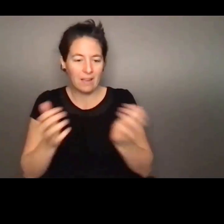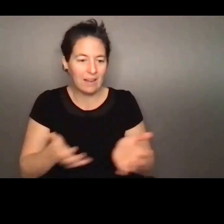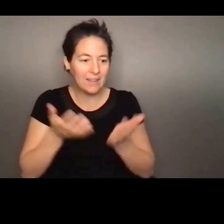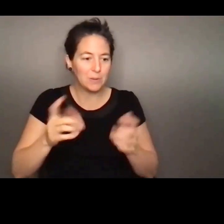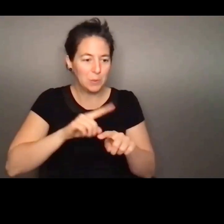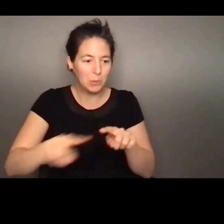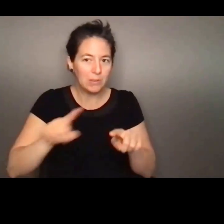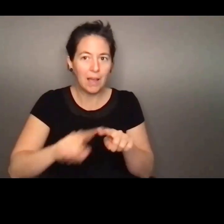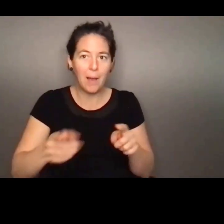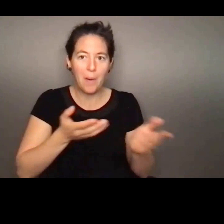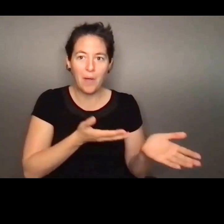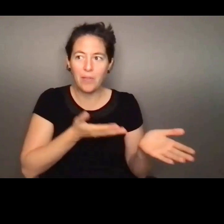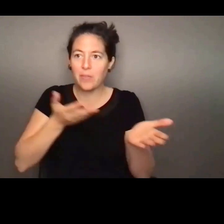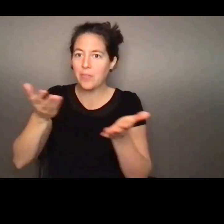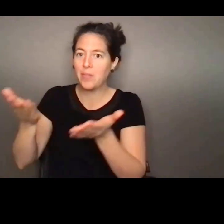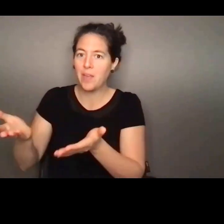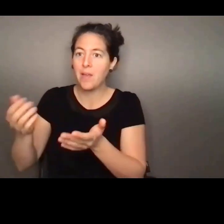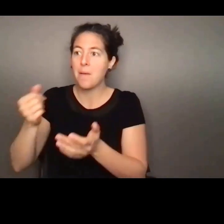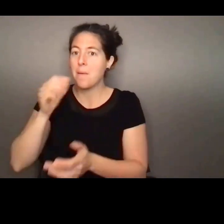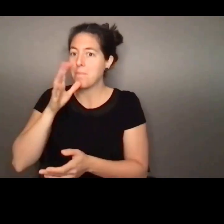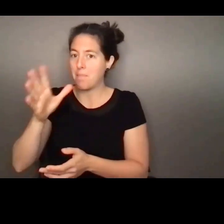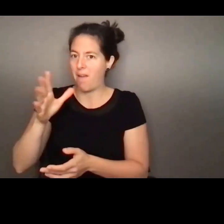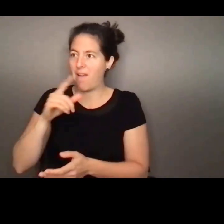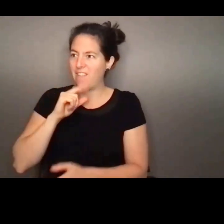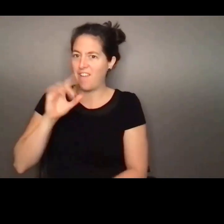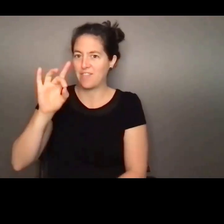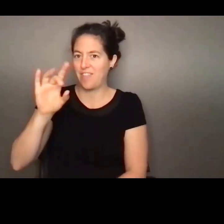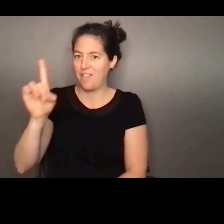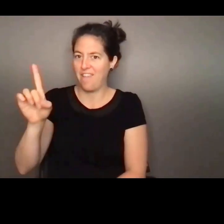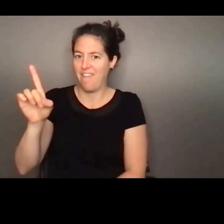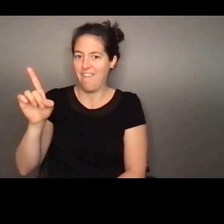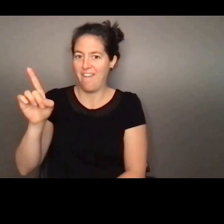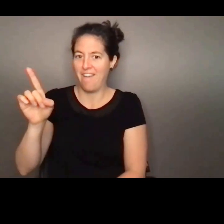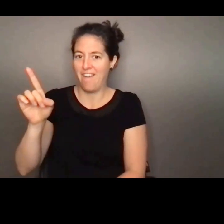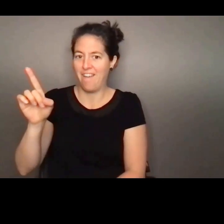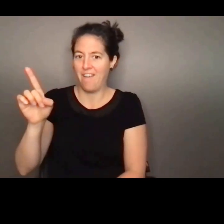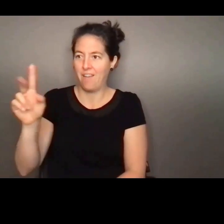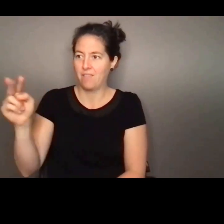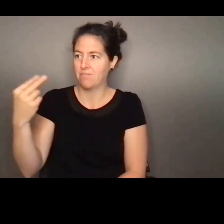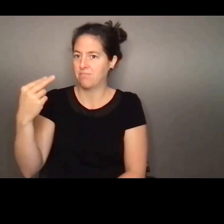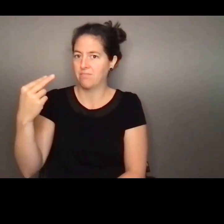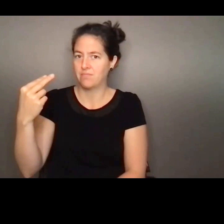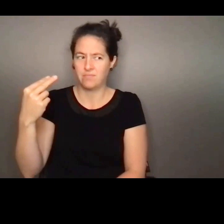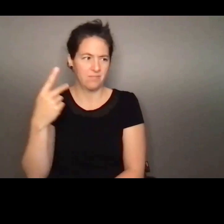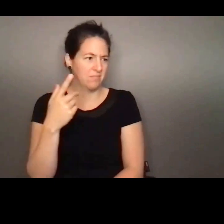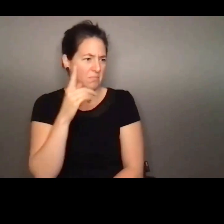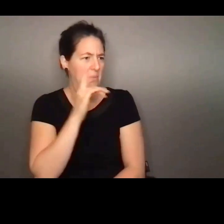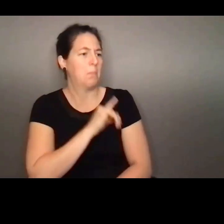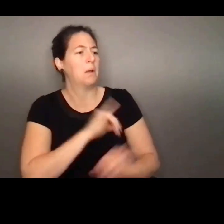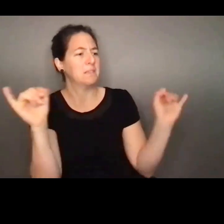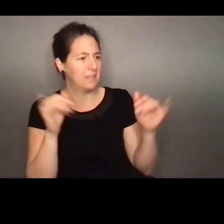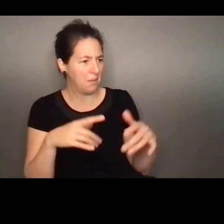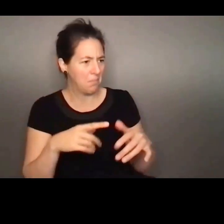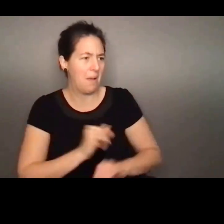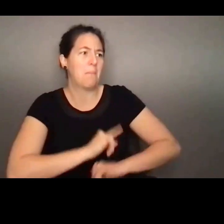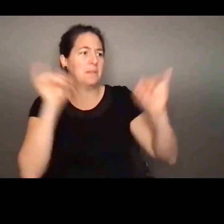carottes. Puis ma mère de 81 ans m'avait regardée puis elle avait dit ça se peut pas, mais ça se